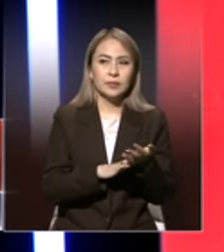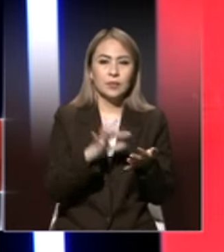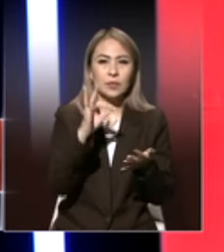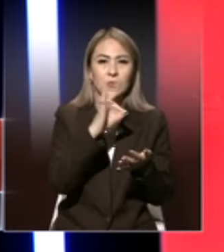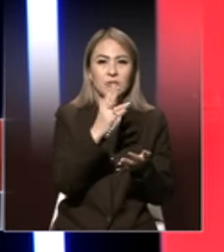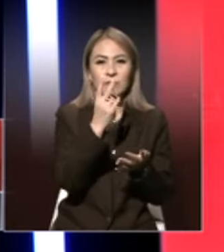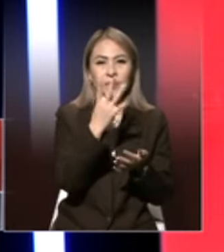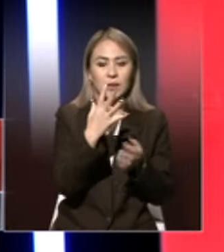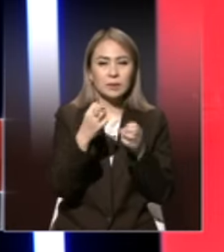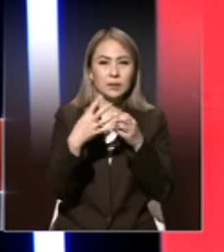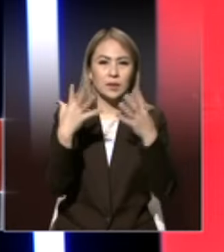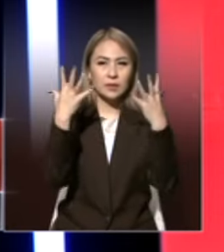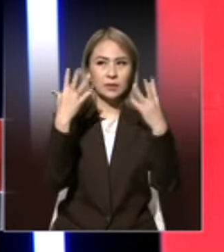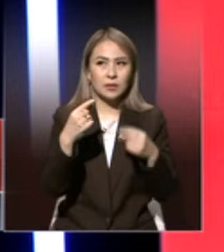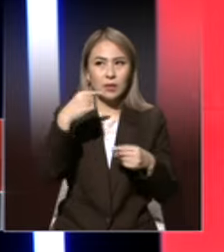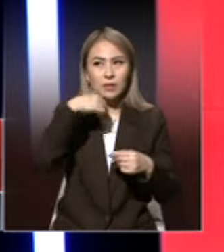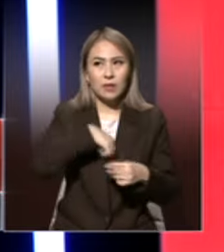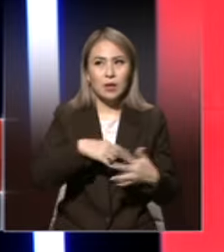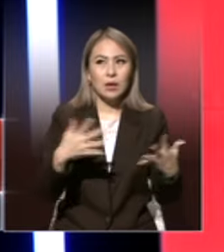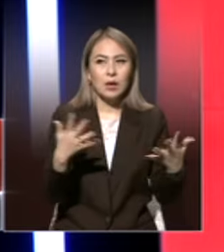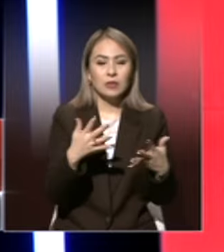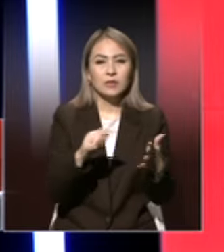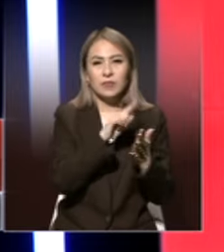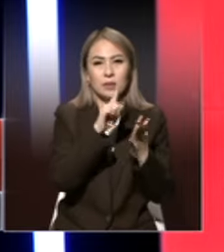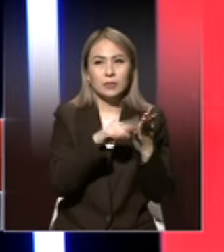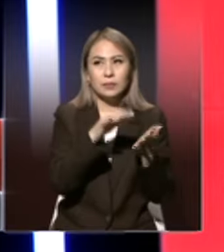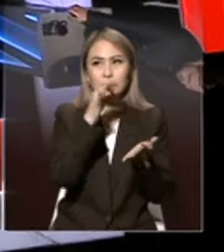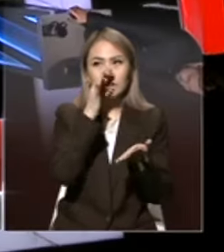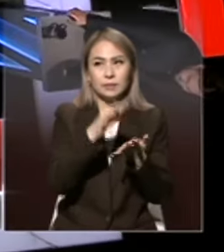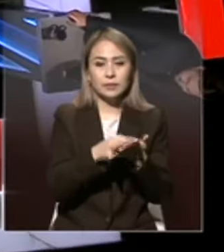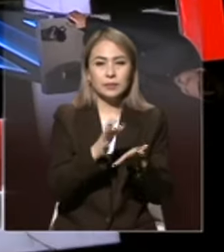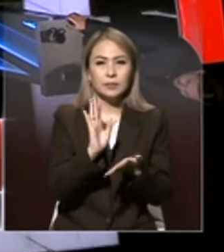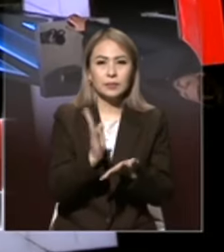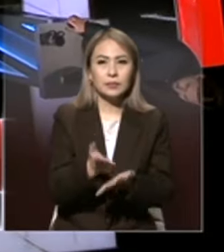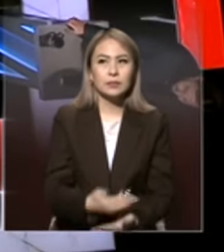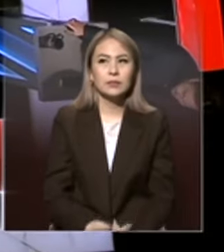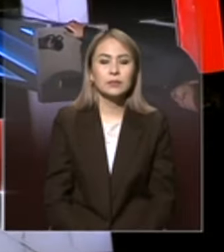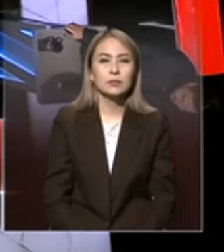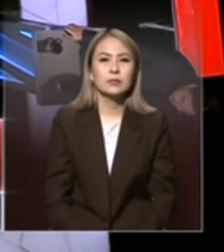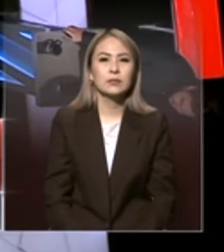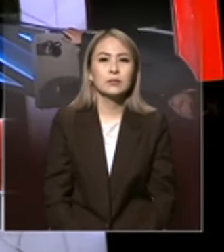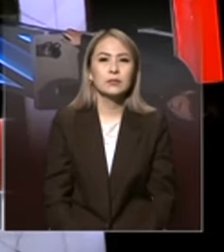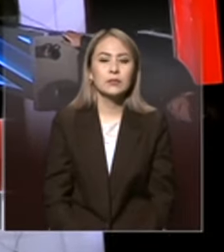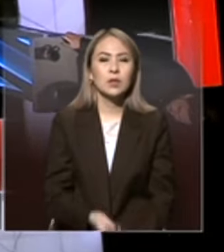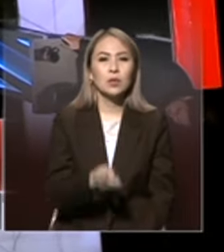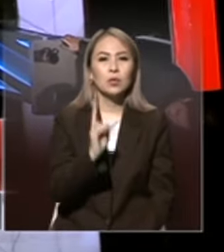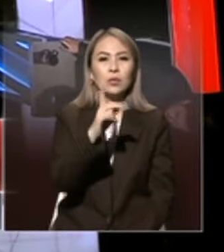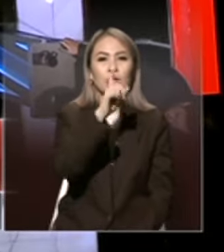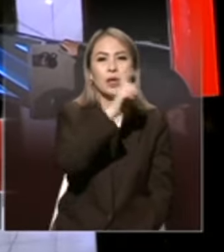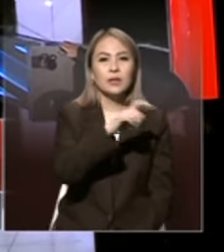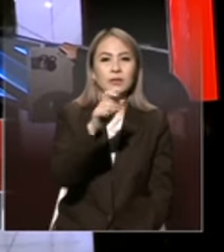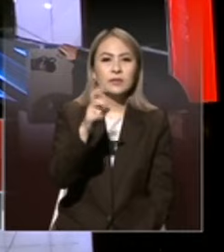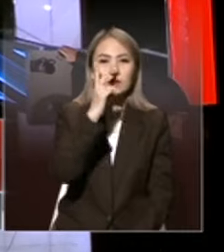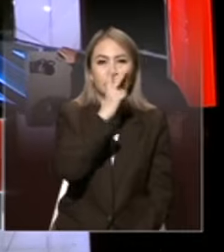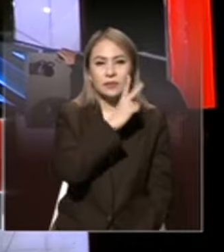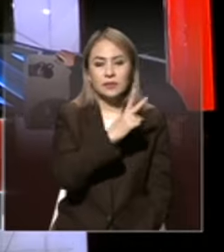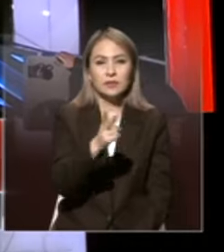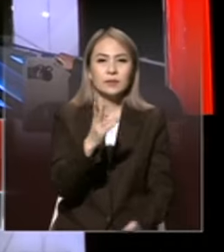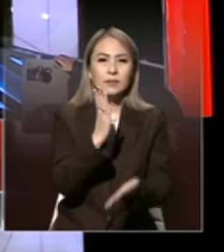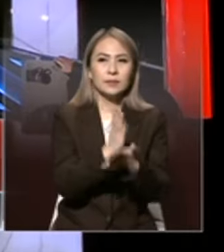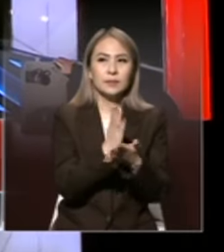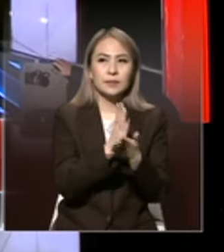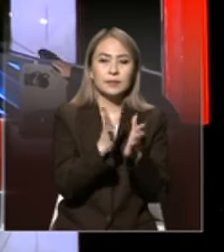қатысты адамның психологиялық, эмоционалдық күйі қандай болады деген сұраққа Ержан мырза үзілістен кейін жауап берсеңіз, жалпы біздің эфирді көріп отырған азаматтар, әсіресе